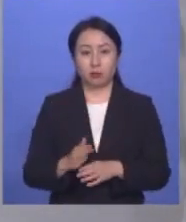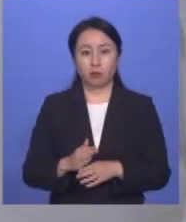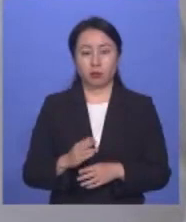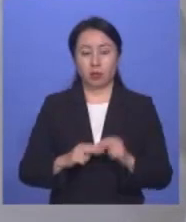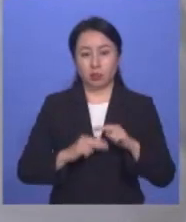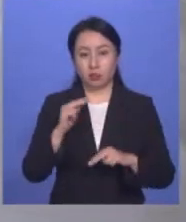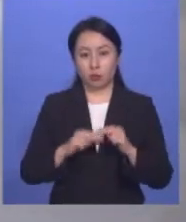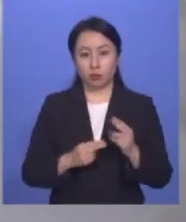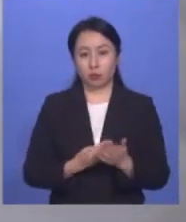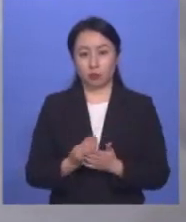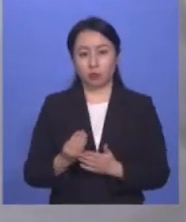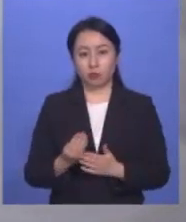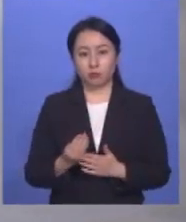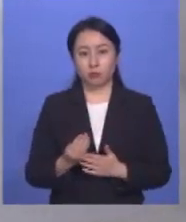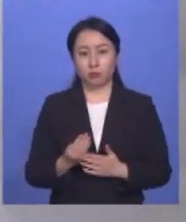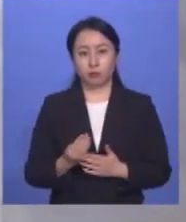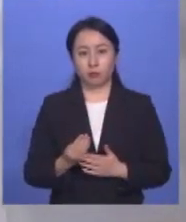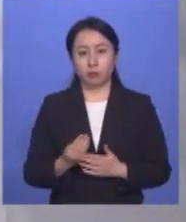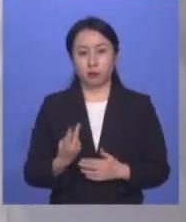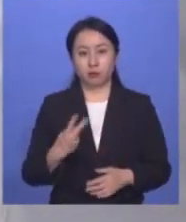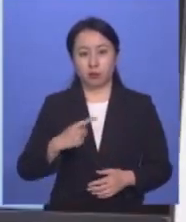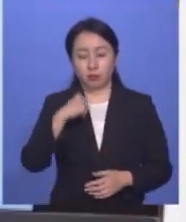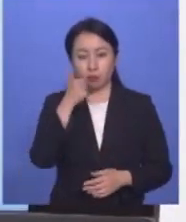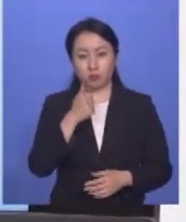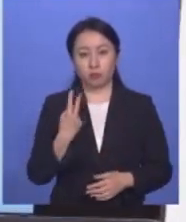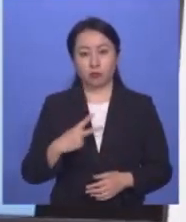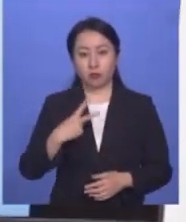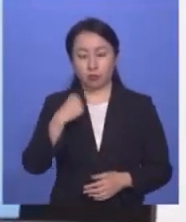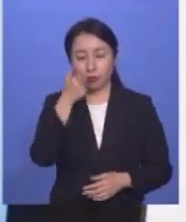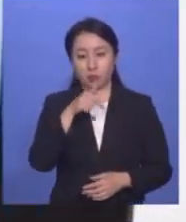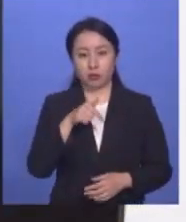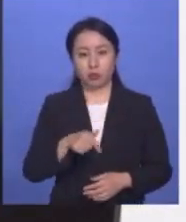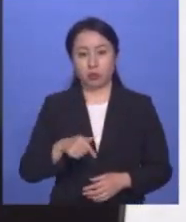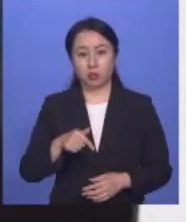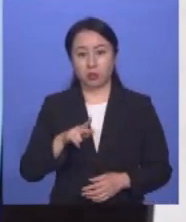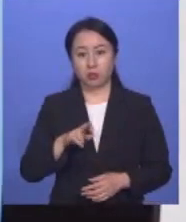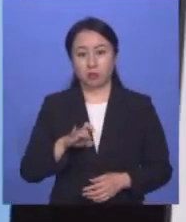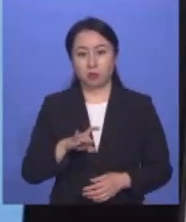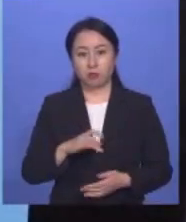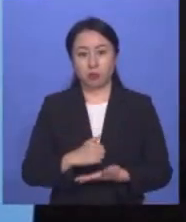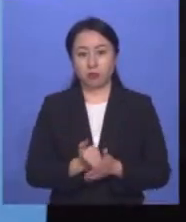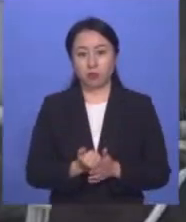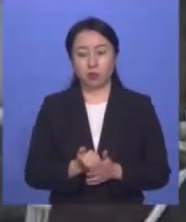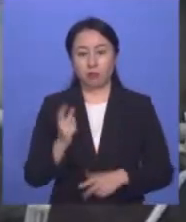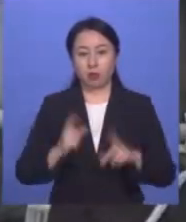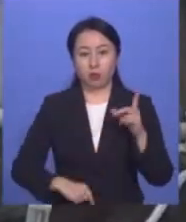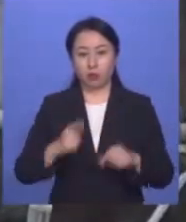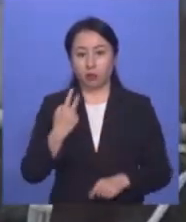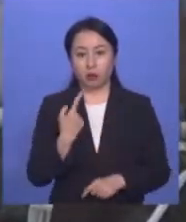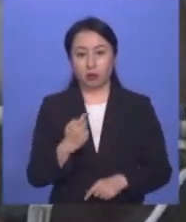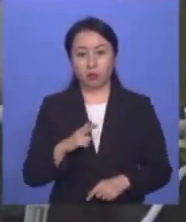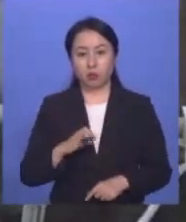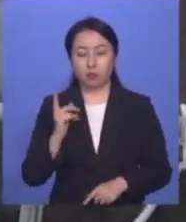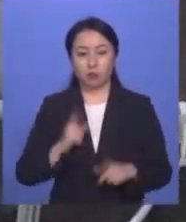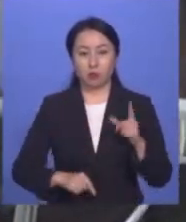на инвест-субсидии, то есть в 2021 году, в 2022 году. Здесь коровы и стройка. В сегодняшний день мы получаем на молоко, на 1 килограмм молока